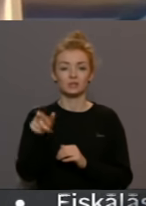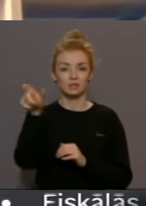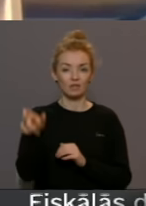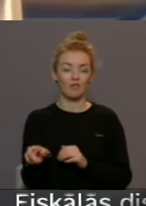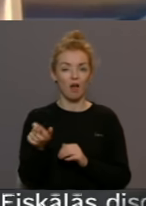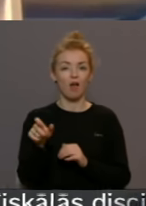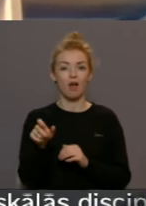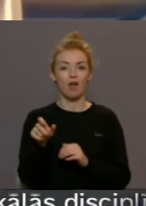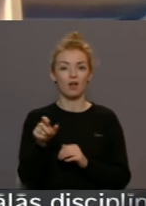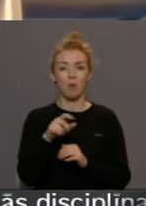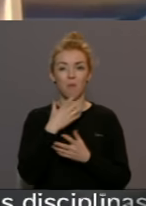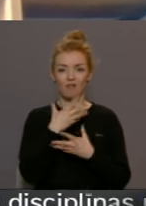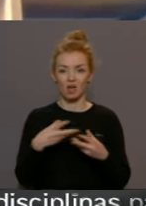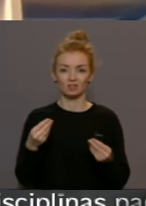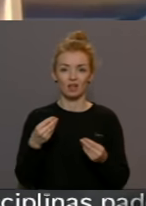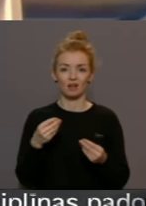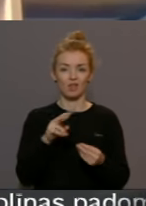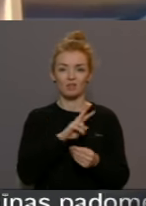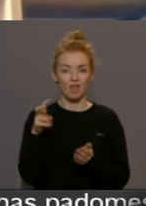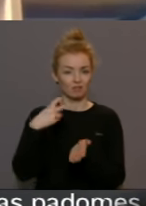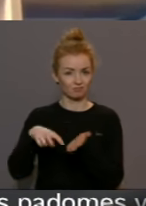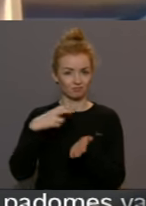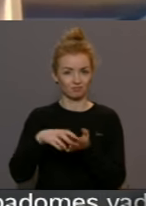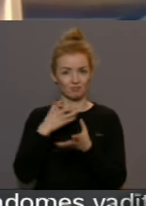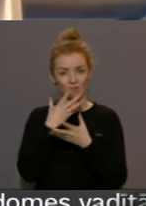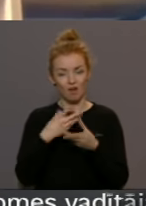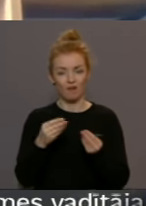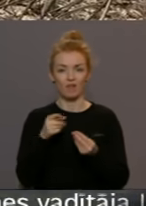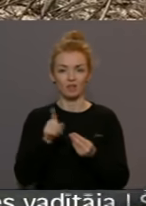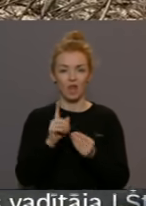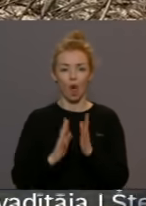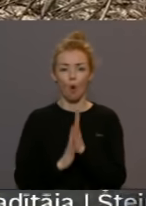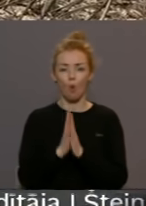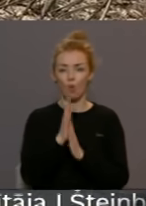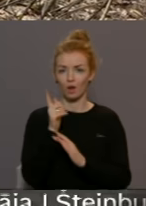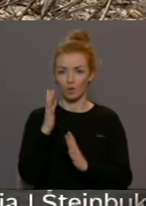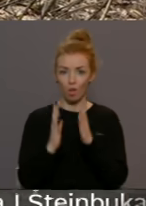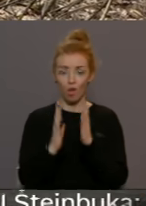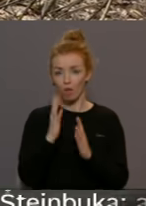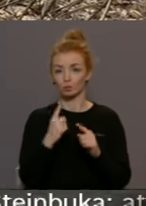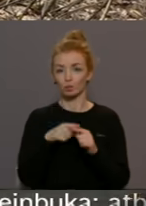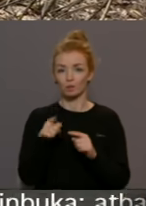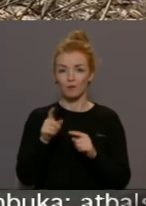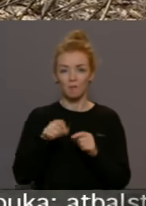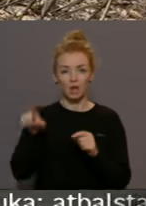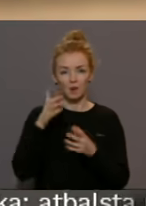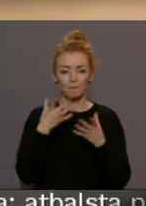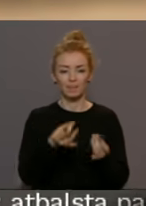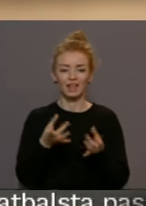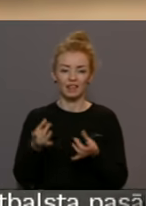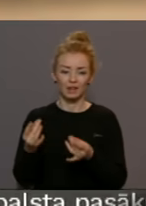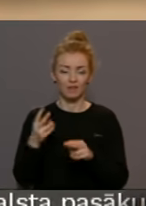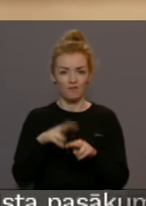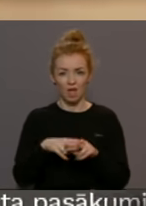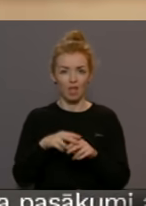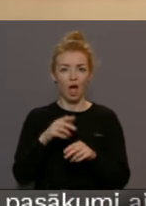cilvēki parasti neiet pavasarī šādu veidu mežos, tad tie ir auglīgie meži. Šie augi visbiežāk sastopami mitros mežos. Atpazīt